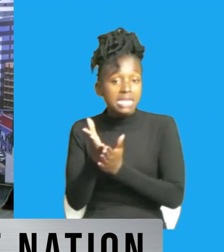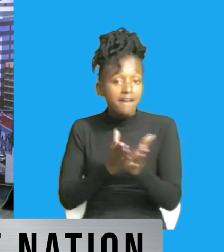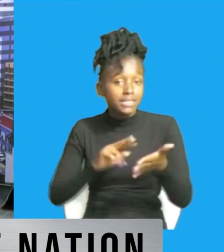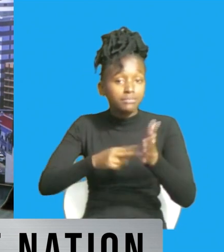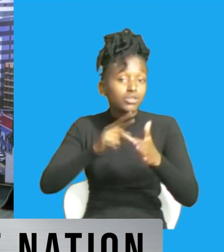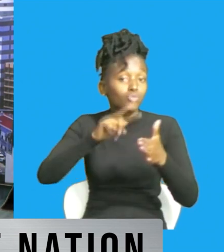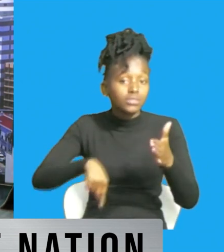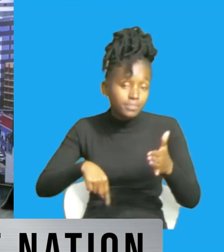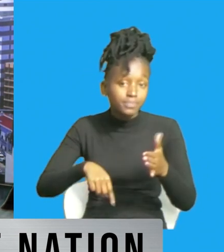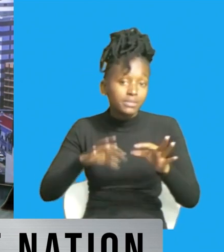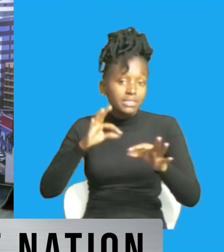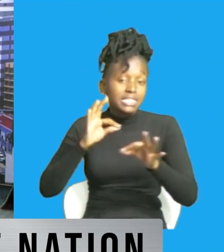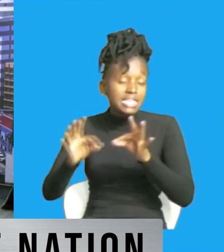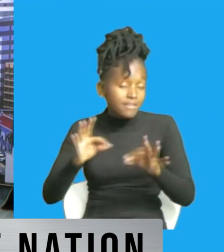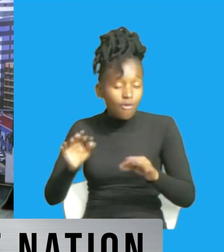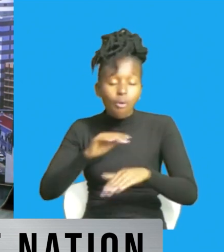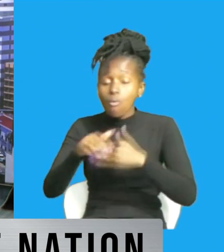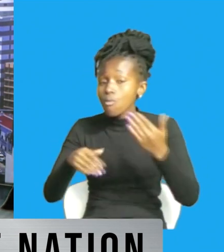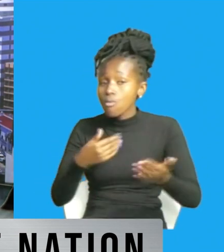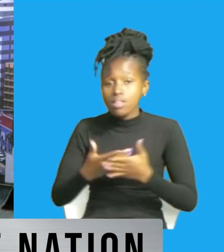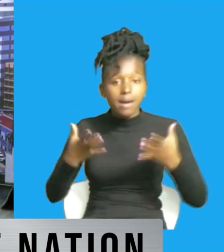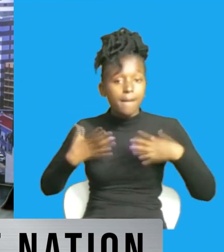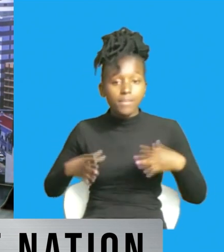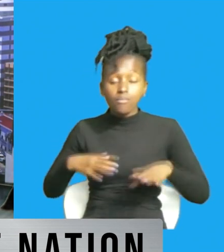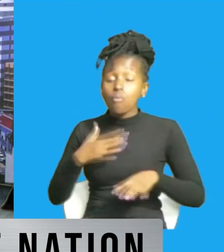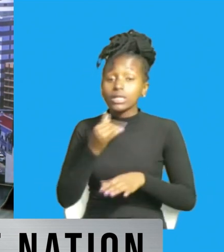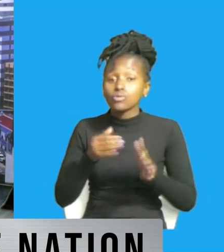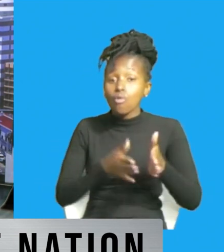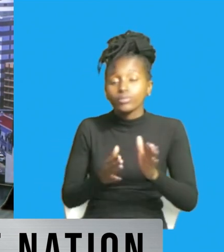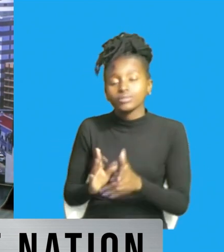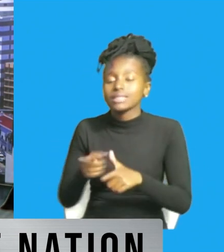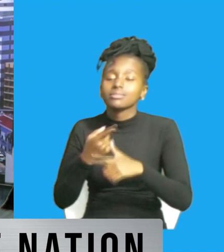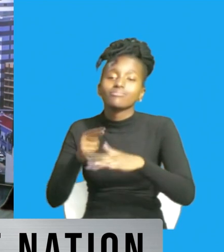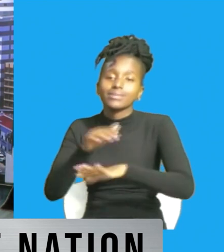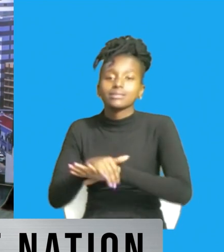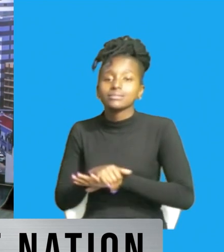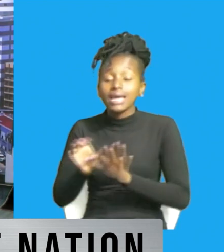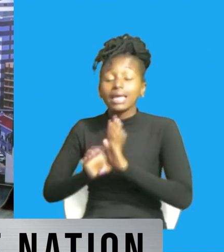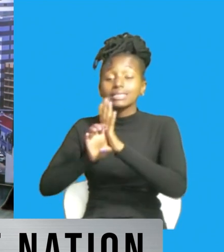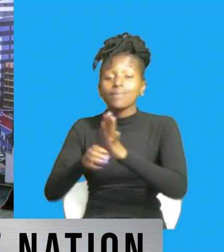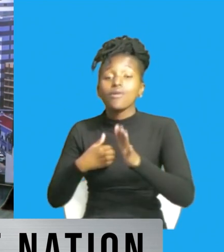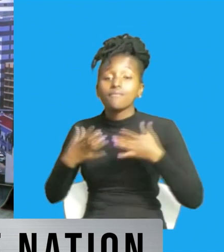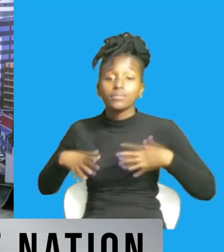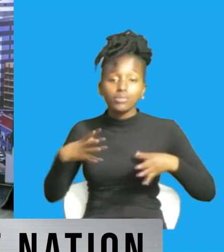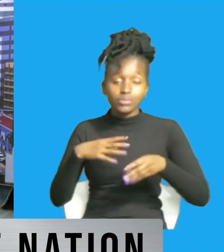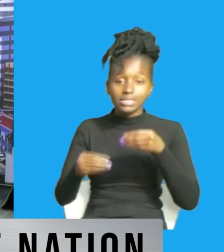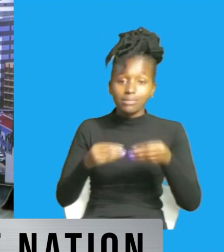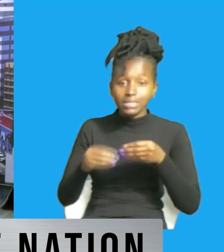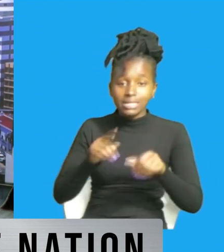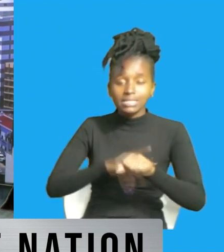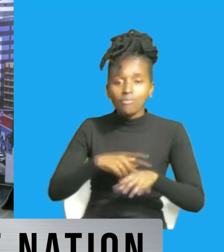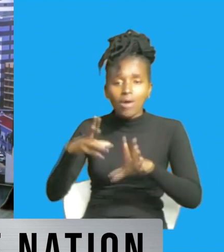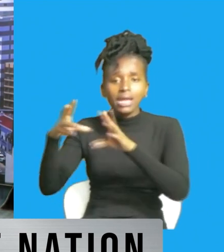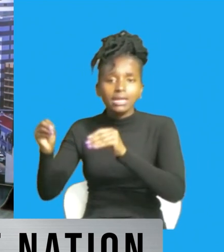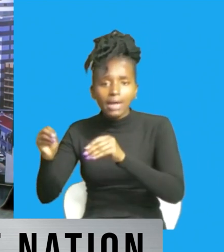mtu JONA akitaka nafasi. Kama sasa tuko na walemavu, wakitaka kuenda kwa maandamano watafanya aje